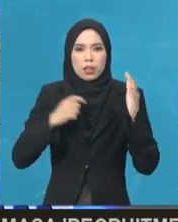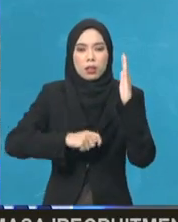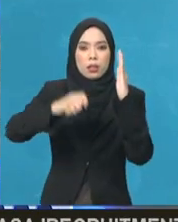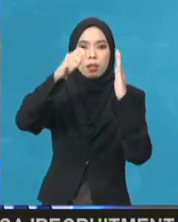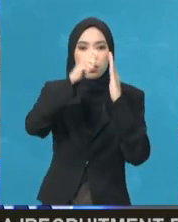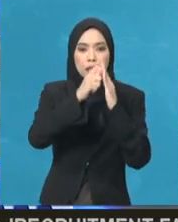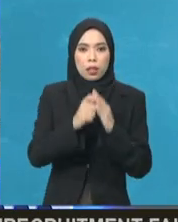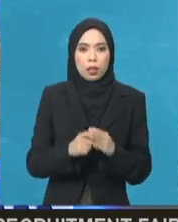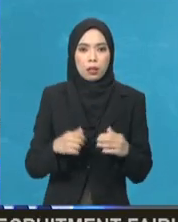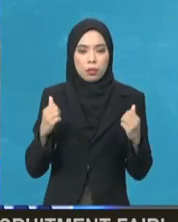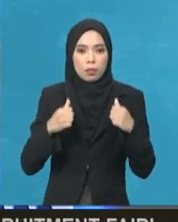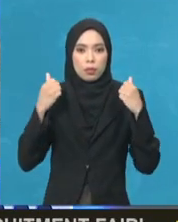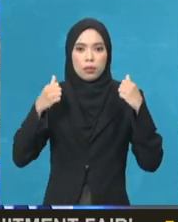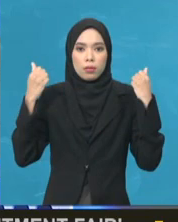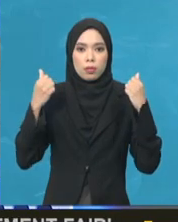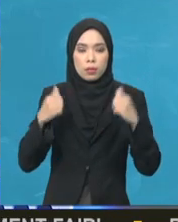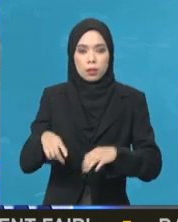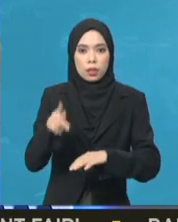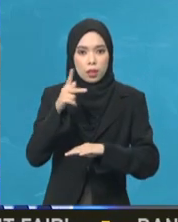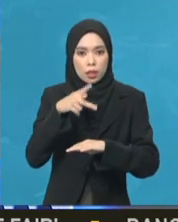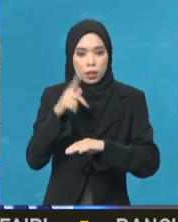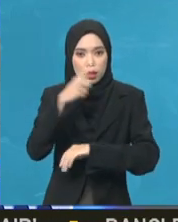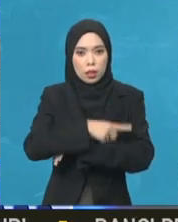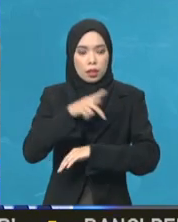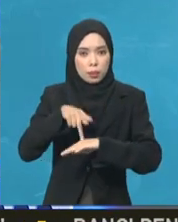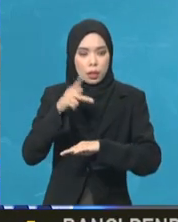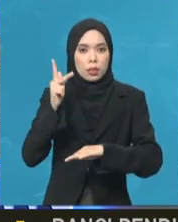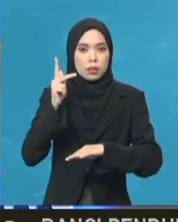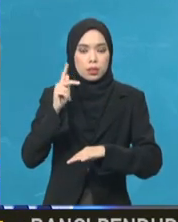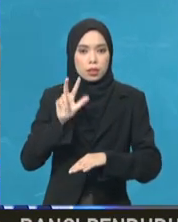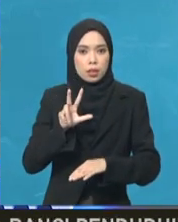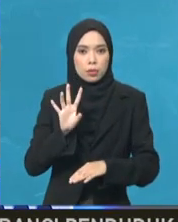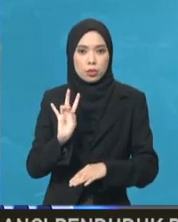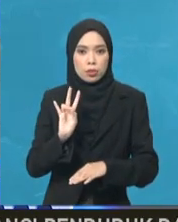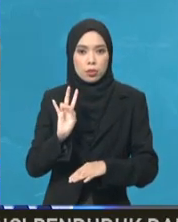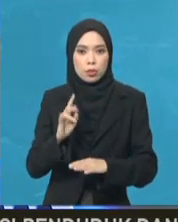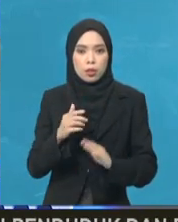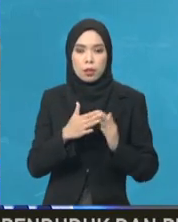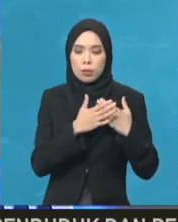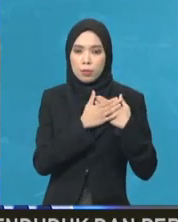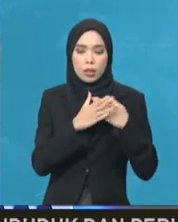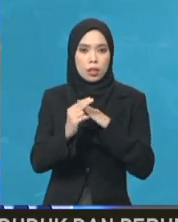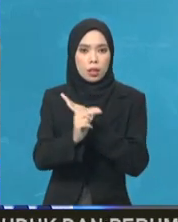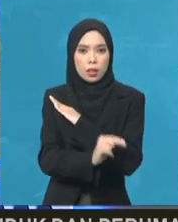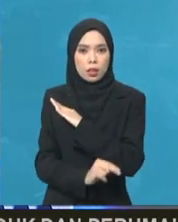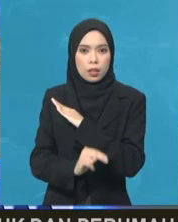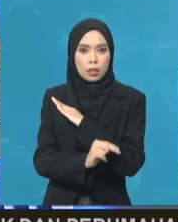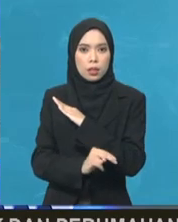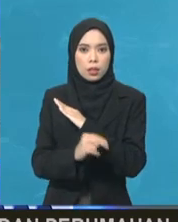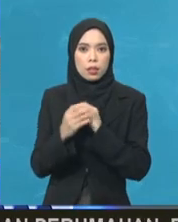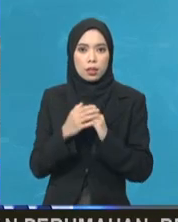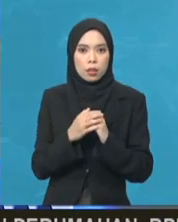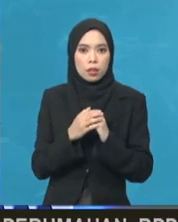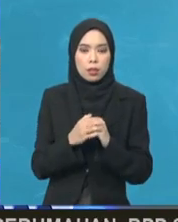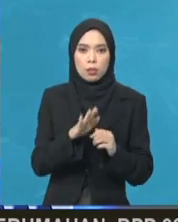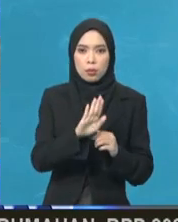bagi sambutan ulangtahun hari kebangsaan ke-37 menggambarkan petrotest Mayang diterapkan dalam diri setiap